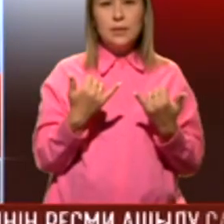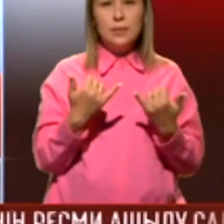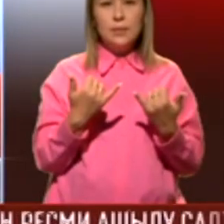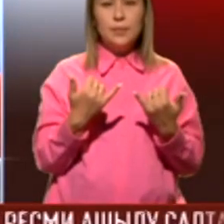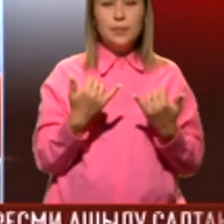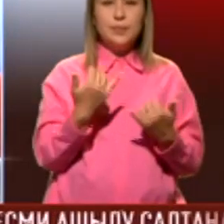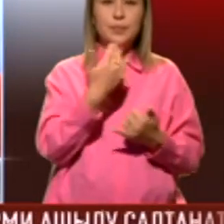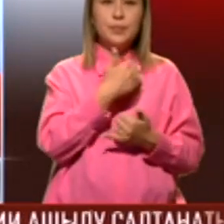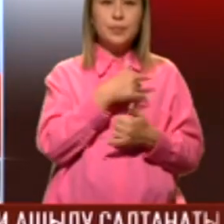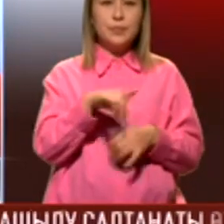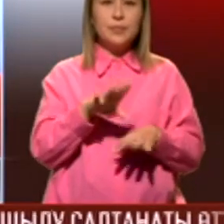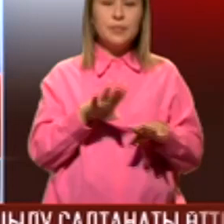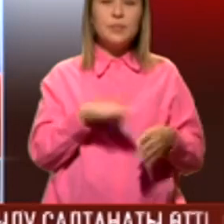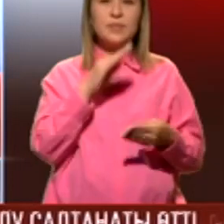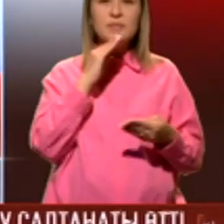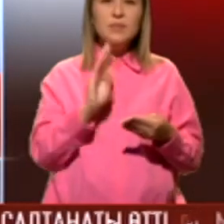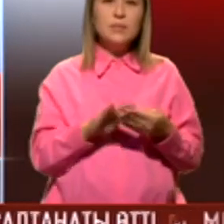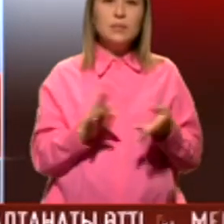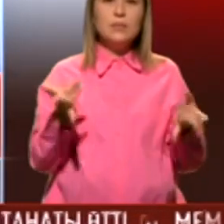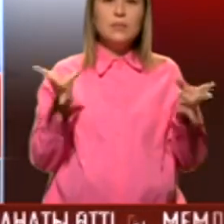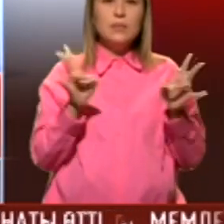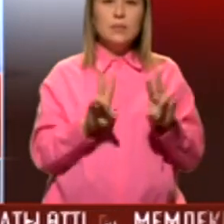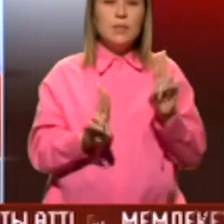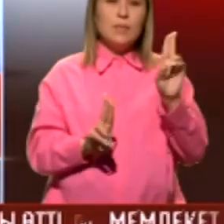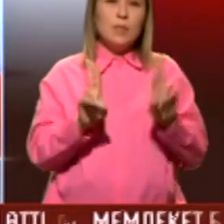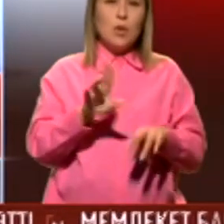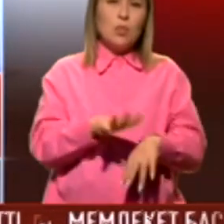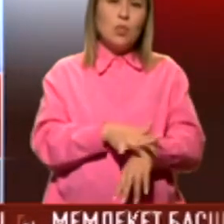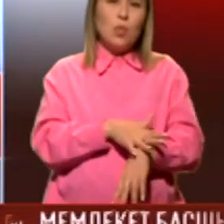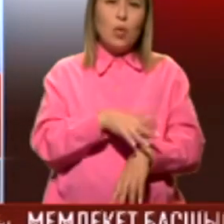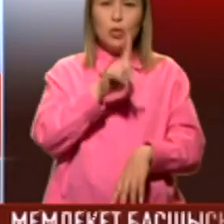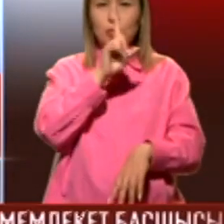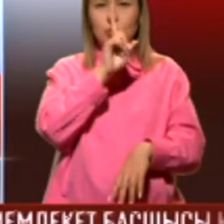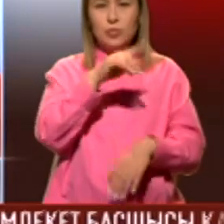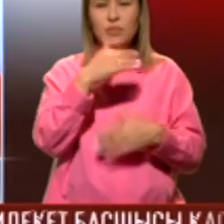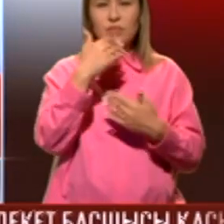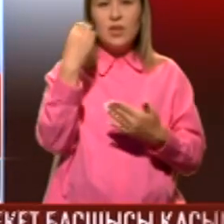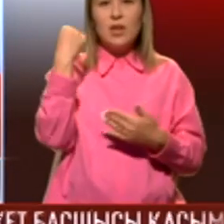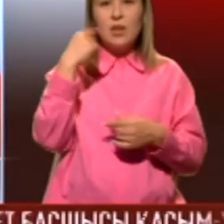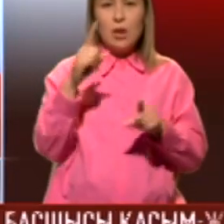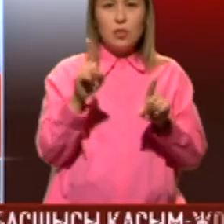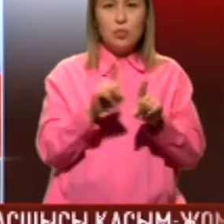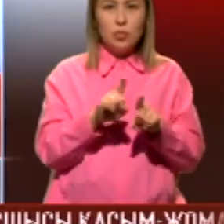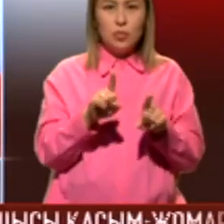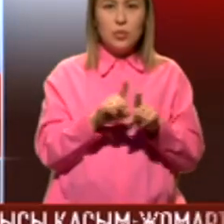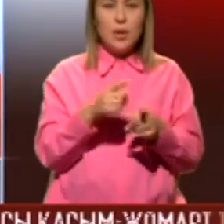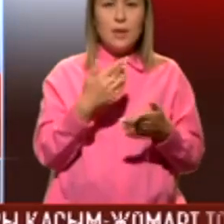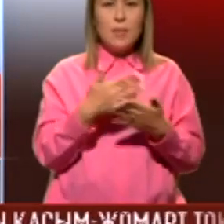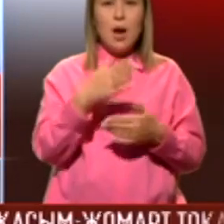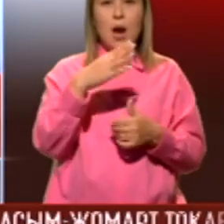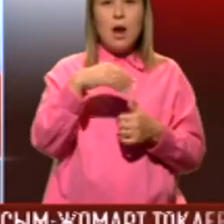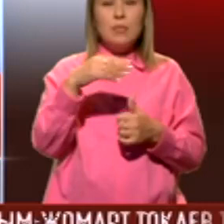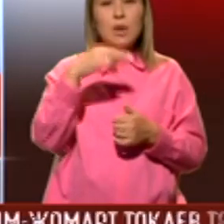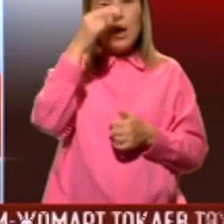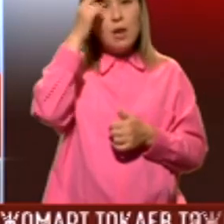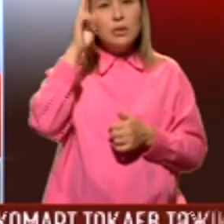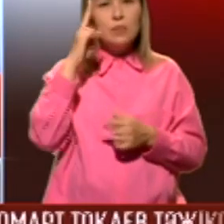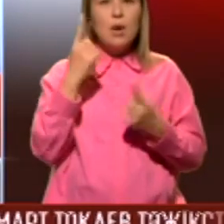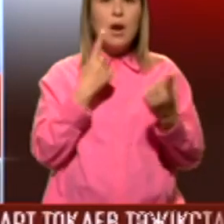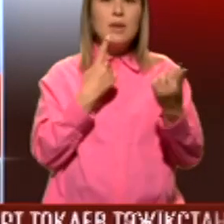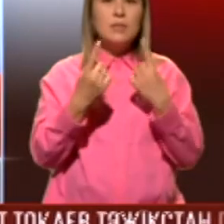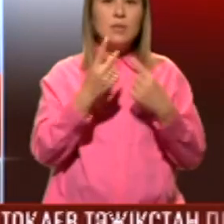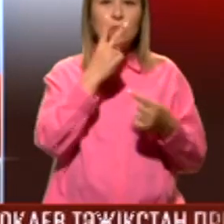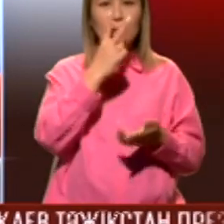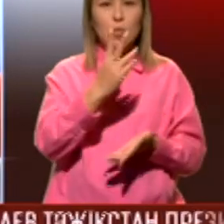өлсек те осы жерде өлеміз басқа дейтін риторикамен ұзаққа бара алмаймыз. Ол тәжікке де қатысты әңгіме. Енді Армения мен Әзербайжанның әңгімесін көріп